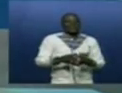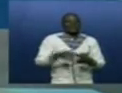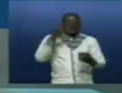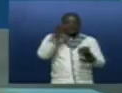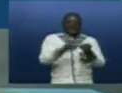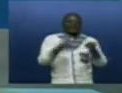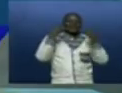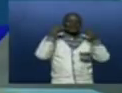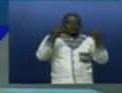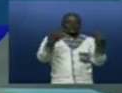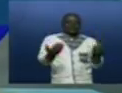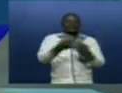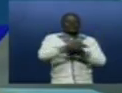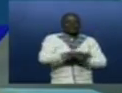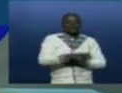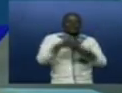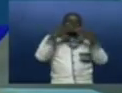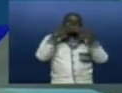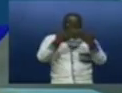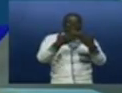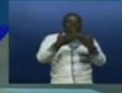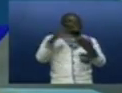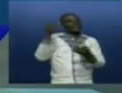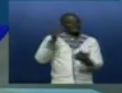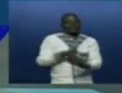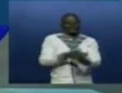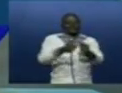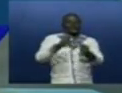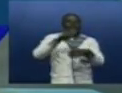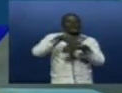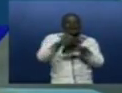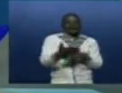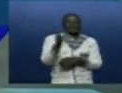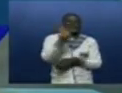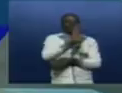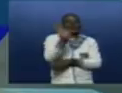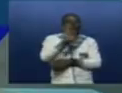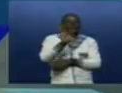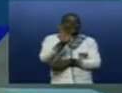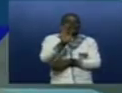la mi-journée. Merci de nous avoir suivis. Un très bon après-midi à tous et à toutes.